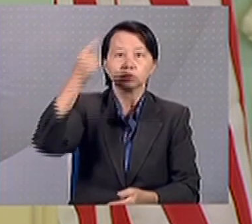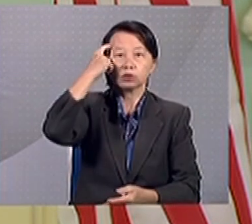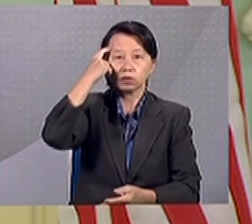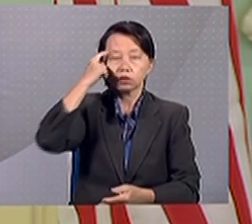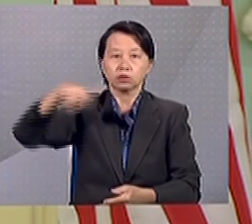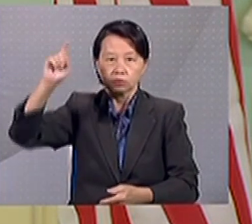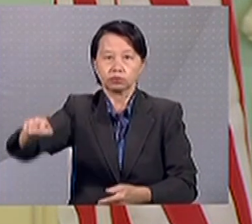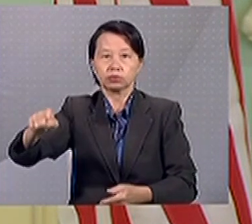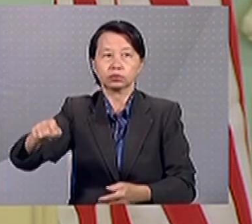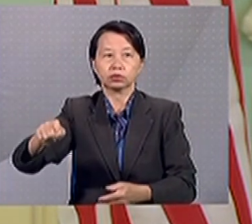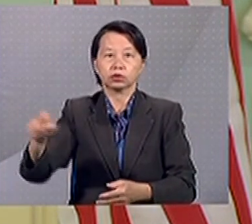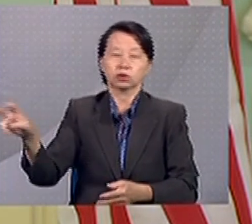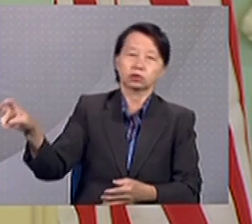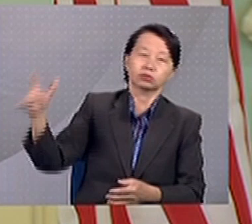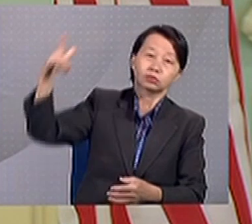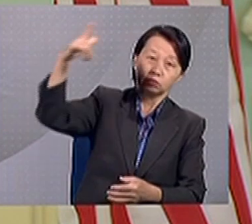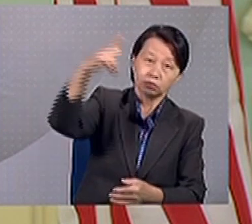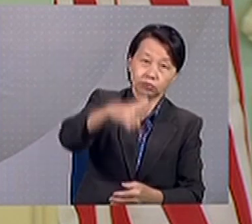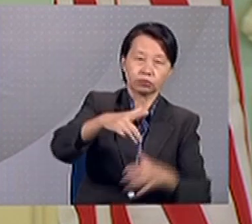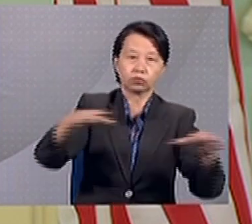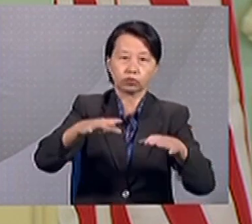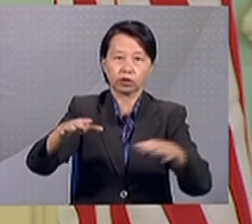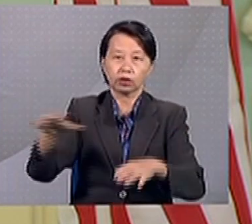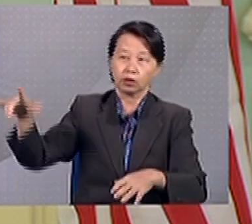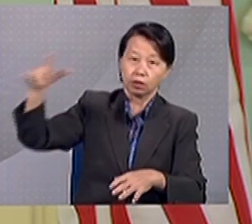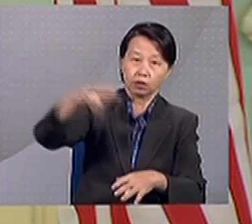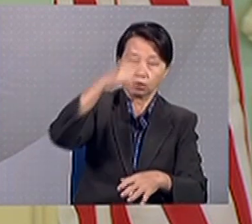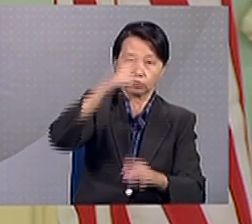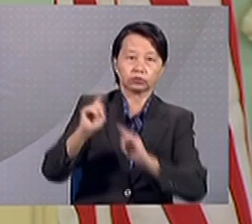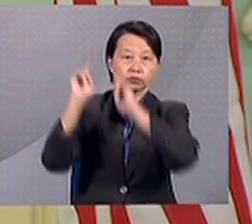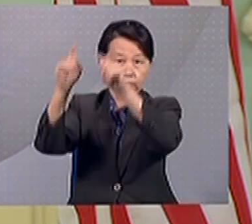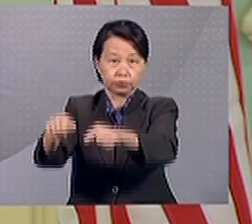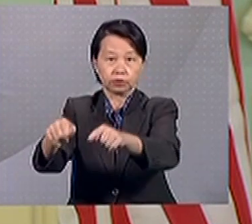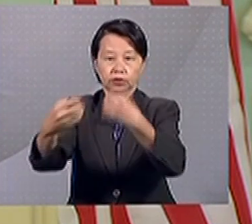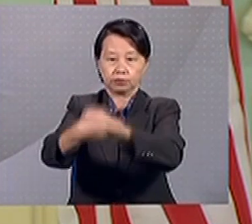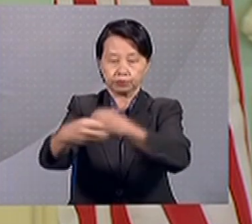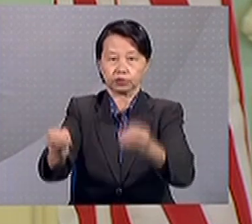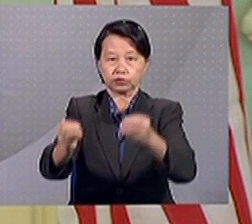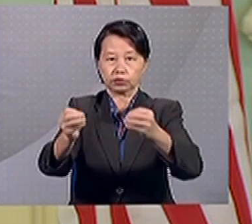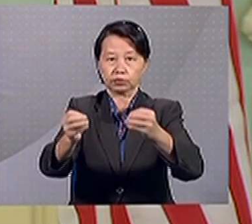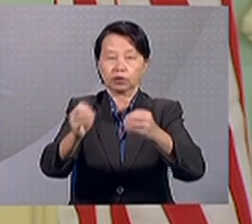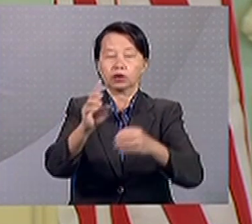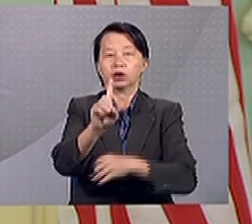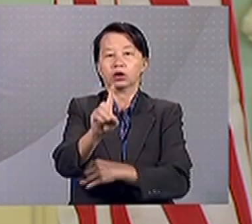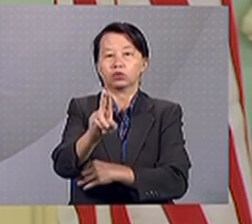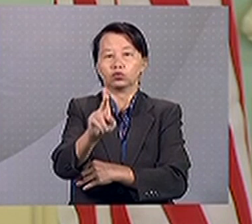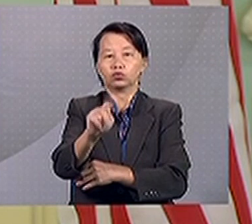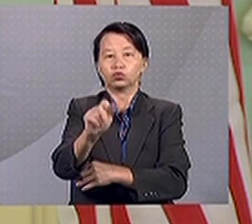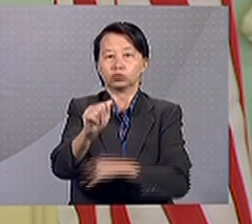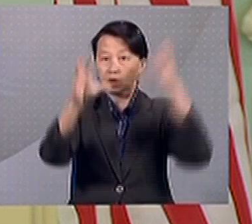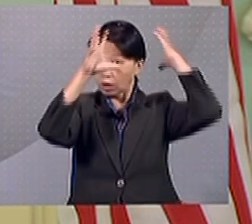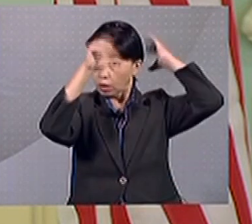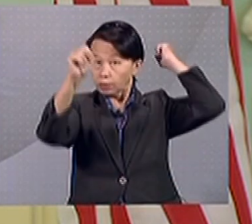mereka perlu travel ataupun melakukan perjalanan untuk pergi ke pejabat-pejabat kedutaan kita. Sebenarnya